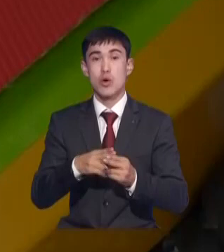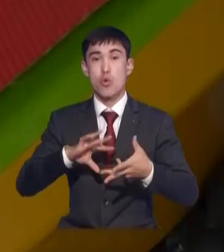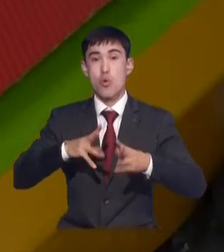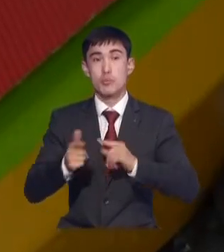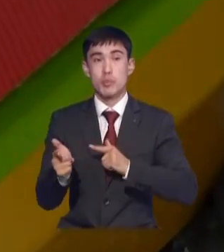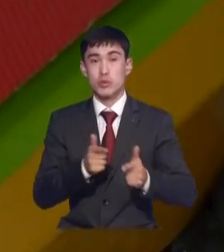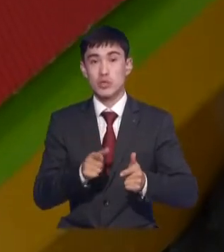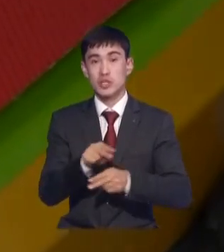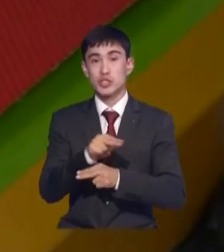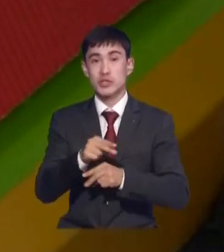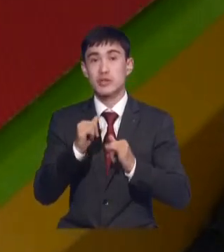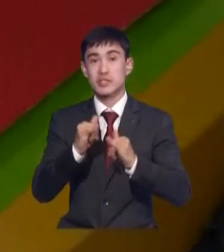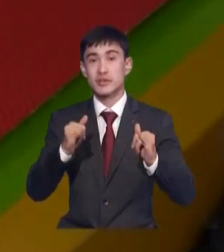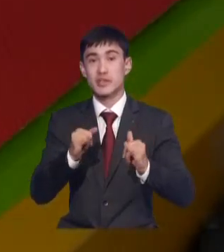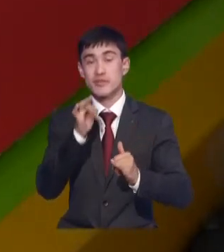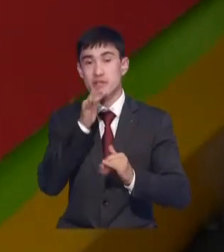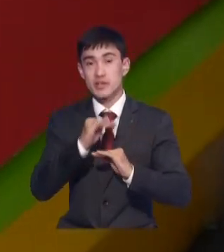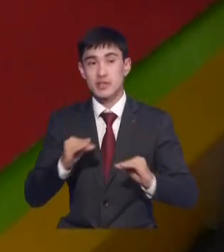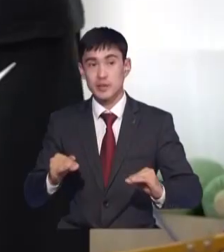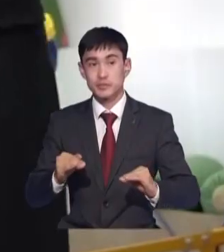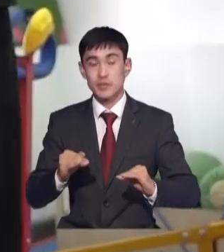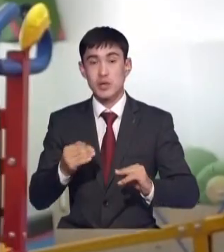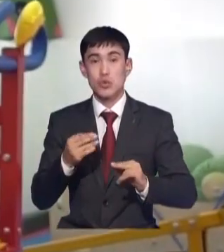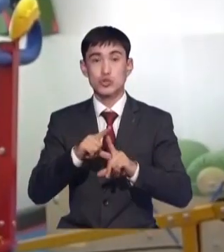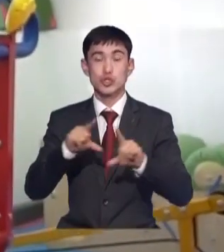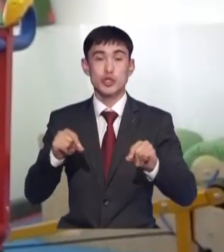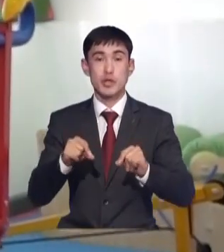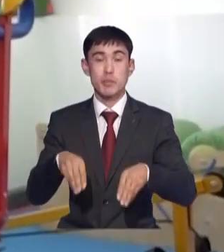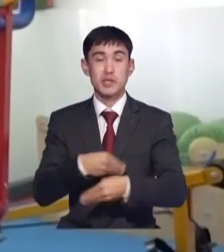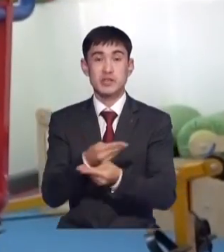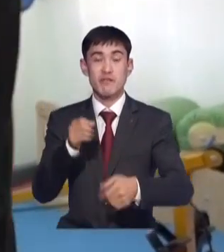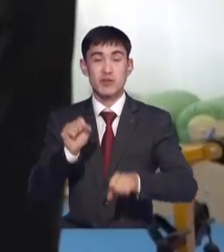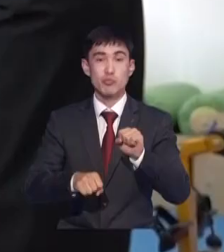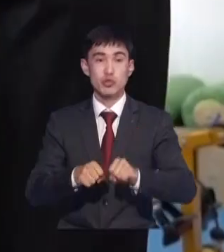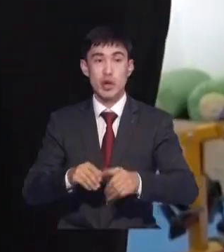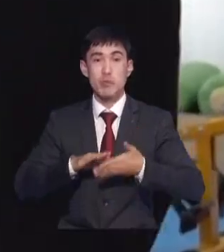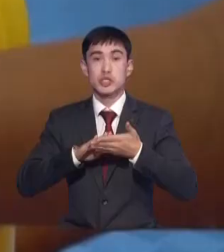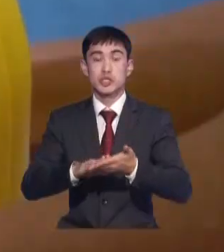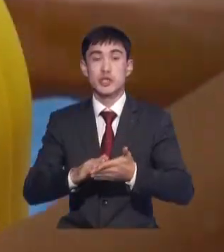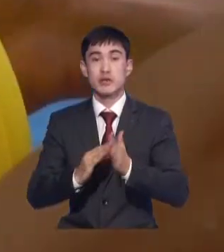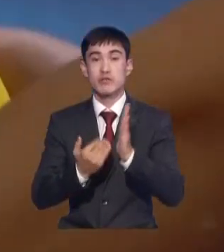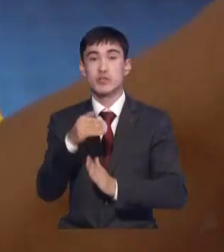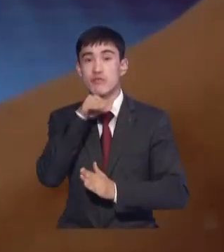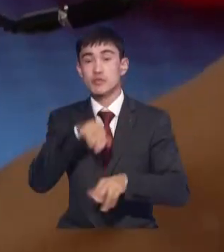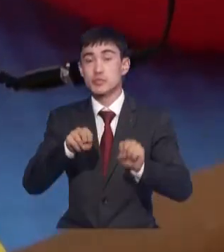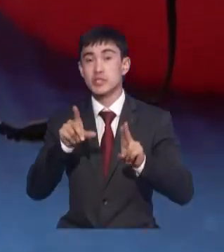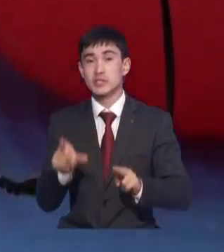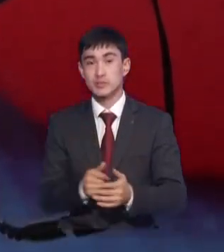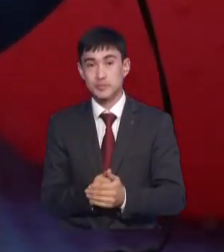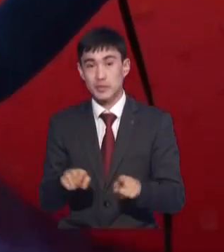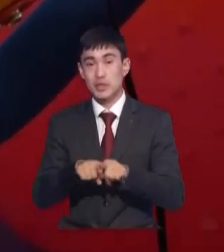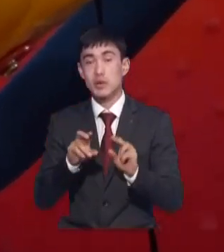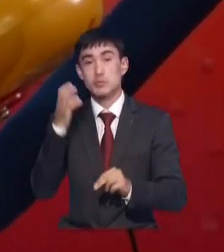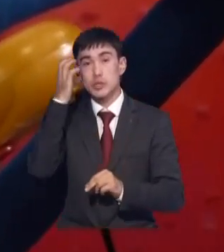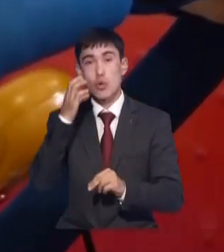комплексный подход к лечению и развитию несовершеннолетних. Кроме того, учреждение предоставляет возможность обращения к высококвалифицированным специалистам, таким